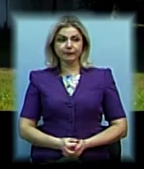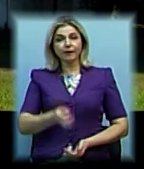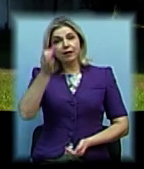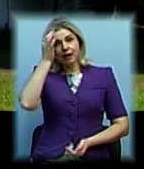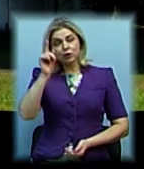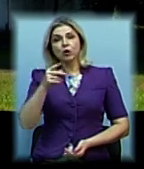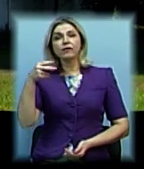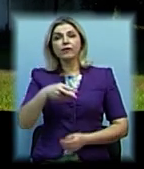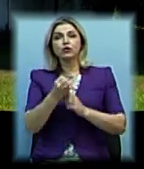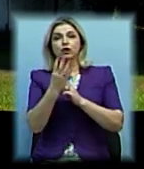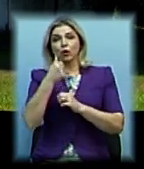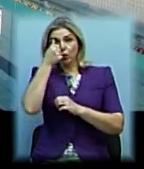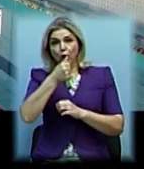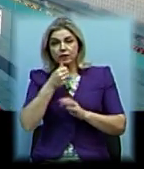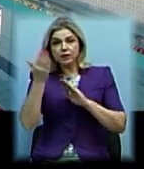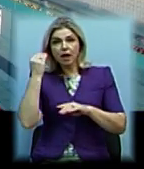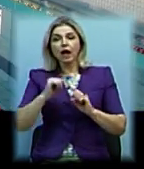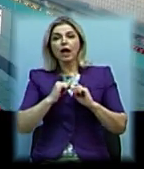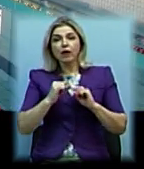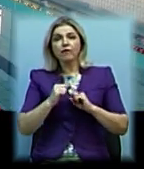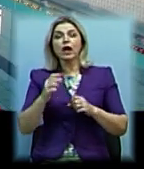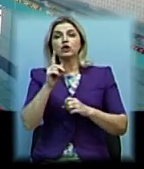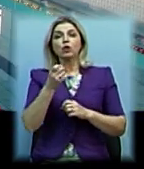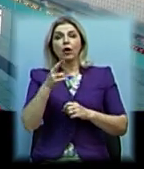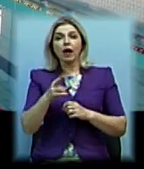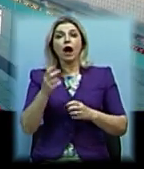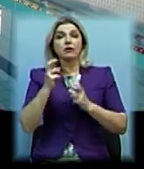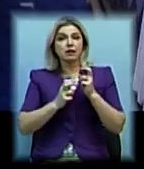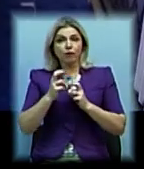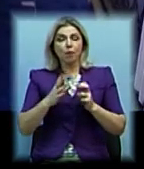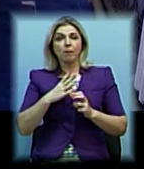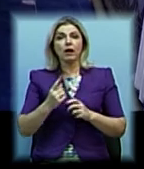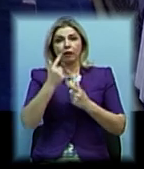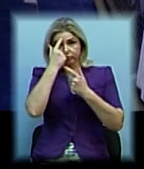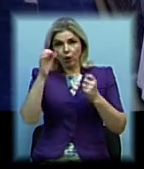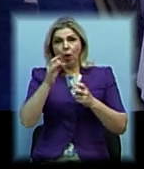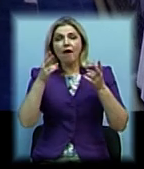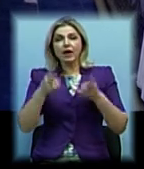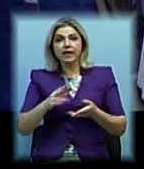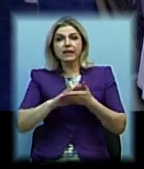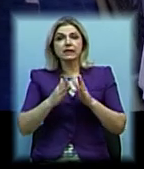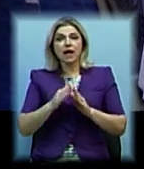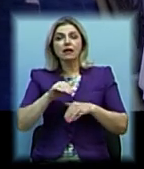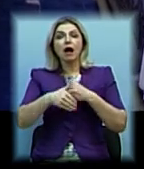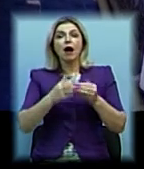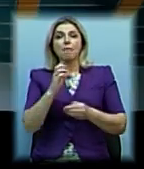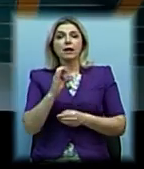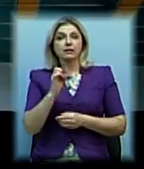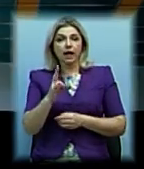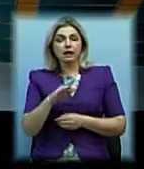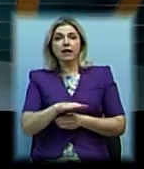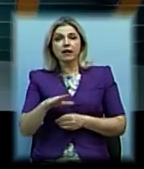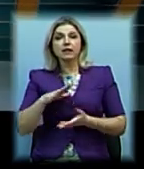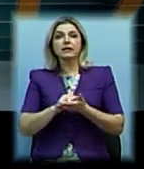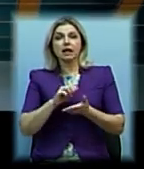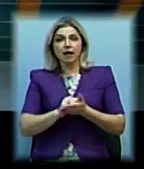Нагадаємо, у 2014 році керівництво «Зорі Маршпроекту» вперше заявило про аварійний стан басейну. Діти займались плаванням тоді, коли всередині